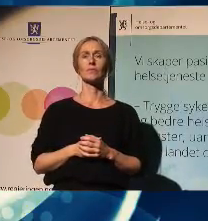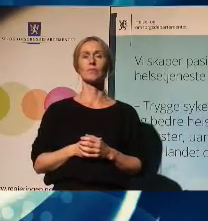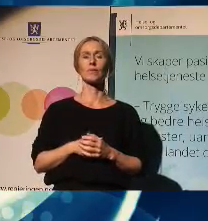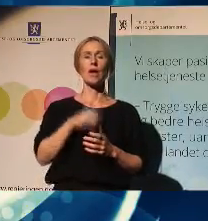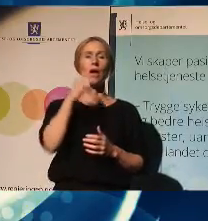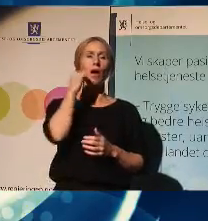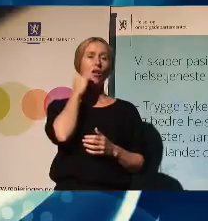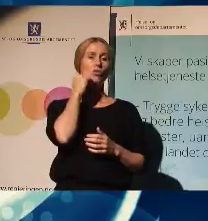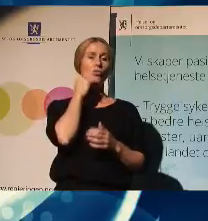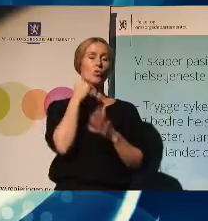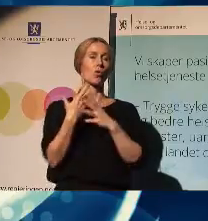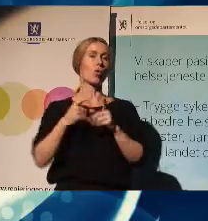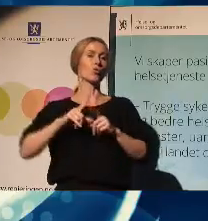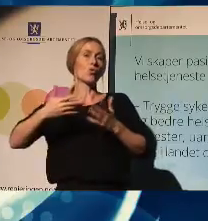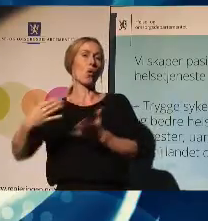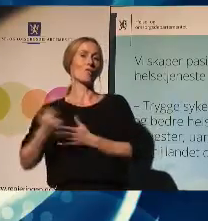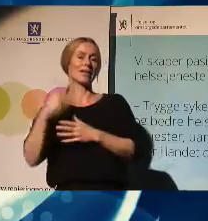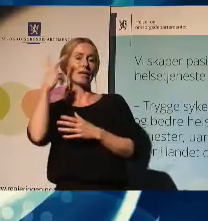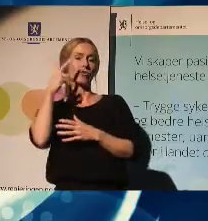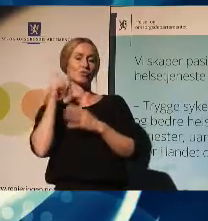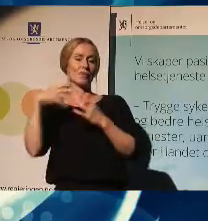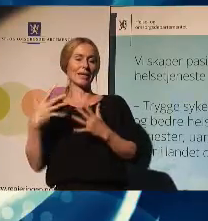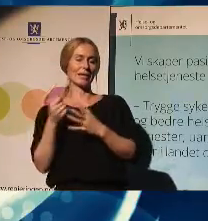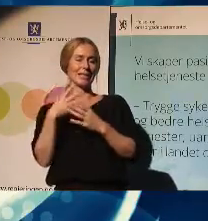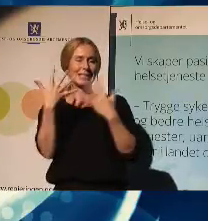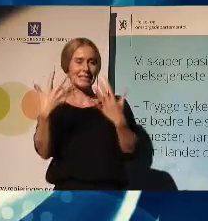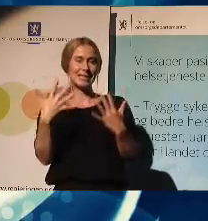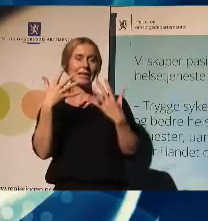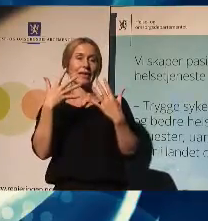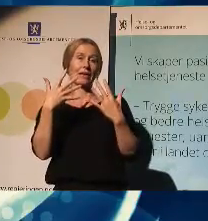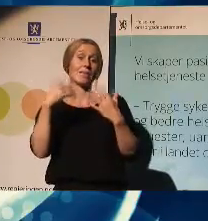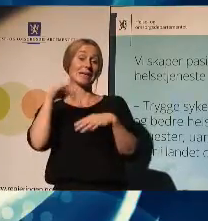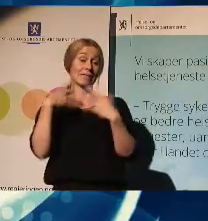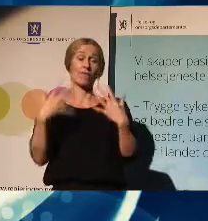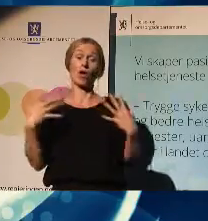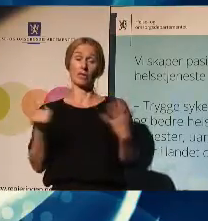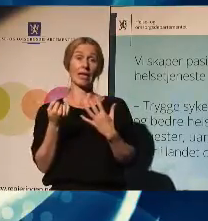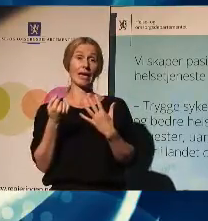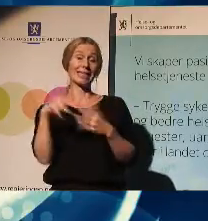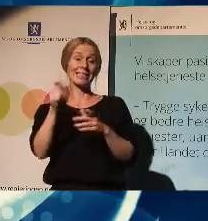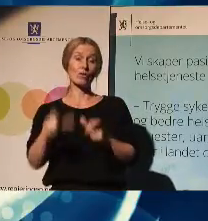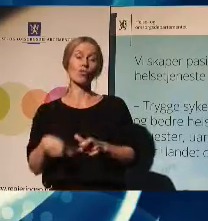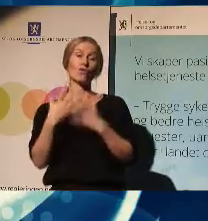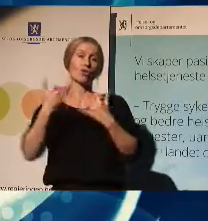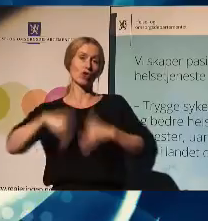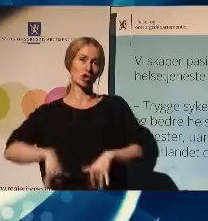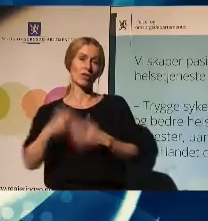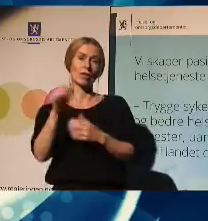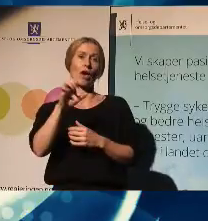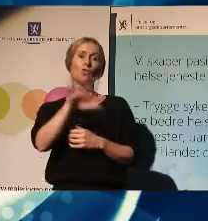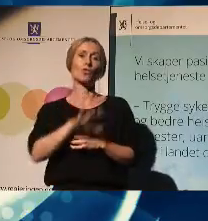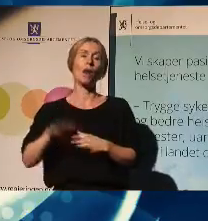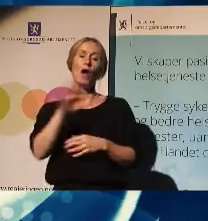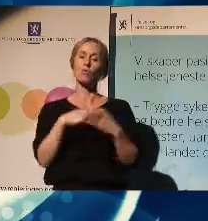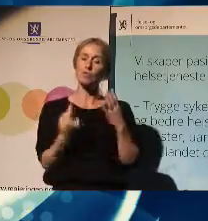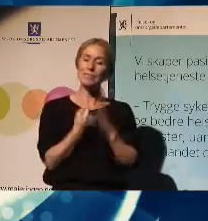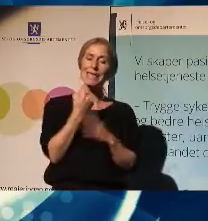Alkohol og illegale rusmidler er blant de 10 vanligste risikofaktorene for dødsfall i Europa. Og det er særlig høy risiko i